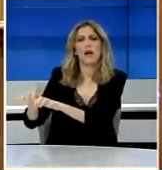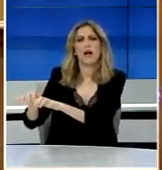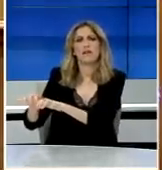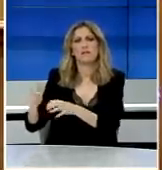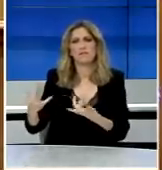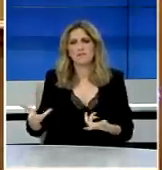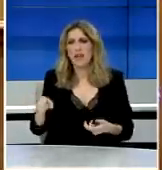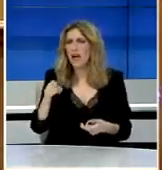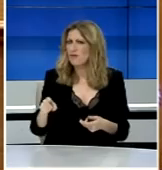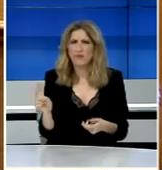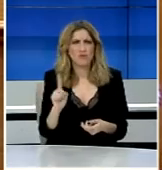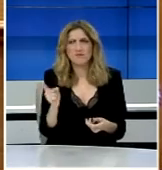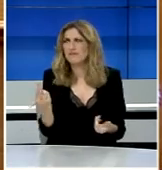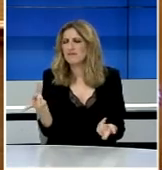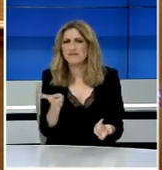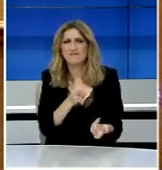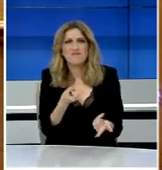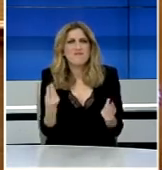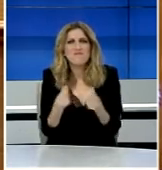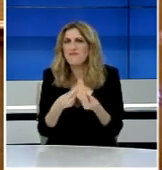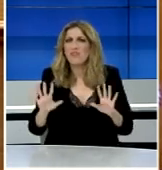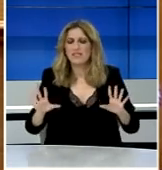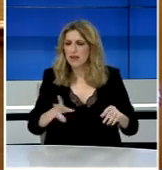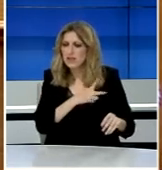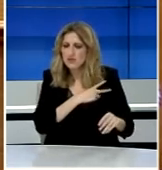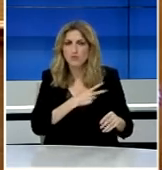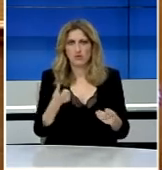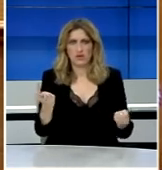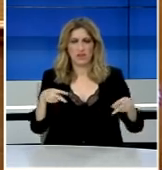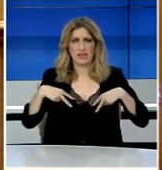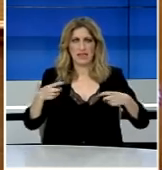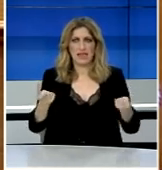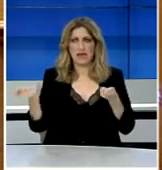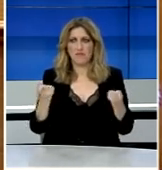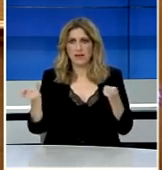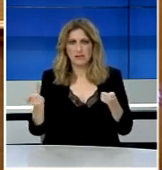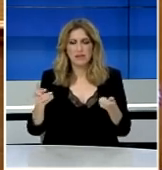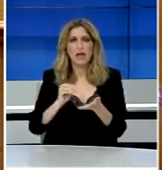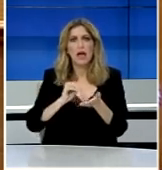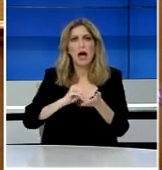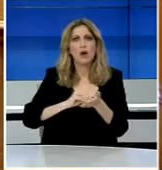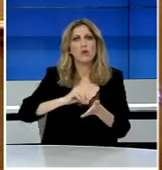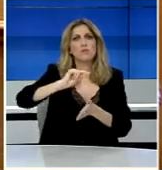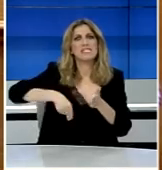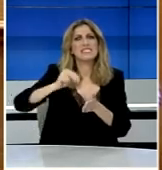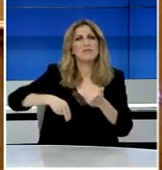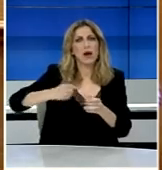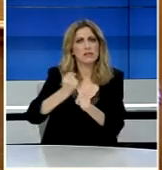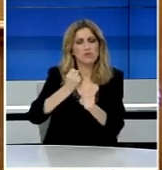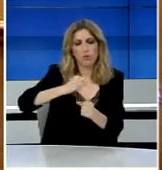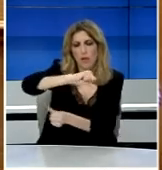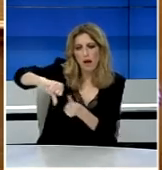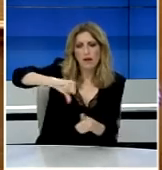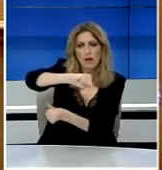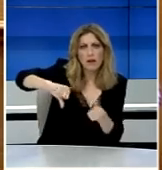Η εκπεριτροπής εργασία, η τράπεζα εργαζομένων που κάθε επιχειρηματίας θα διαλέγει κάθε φορά ανάλογα με τις ανάγκες του. Είναι κάποιες ιδέες